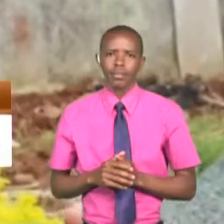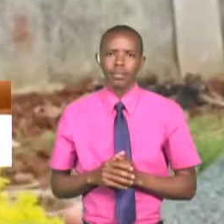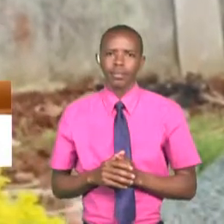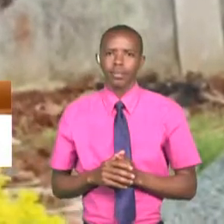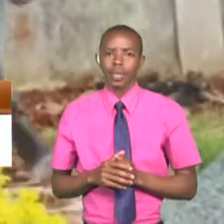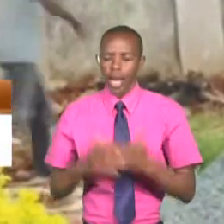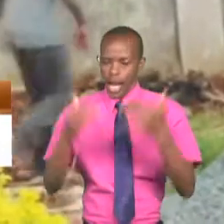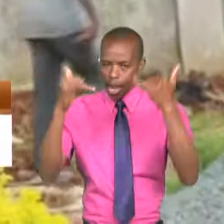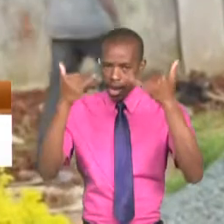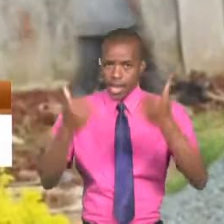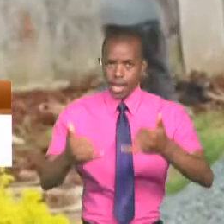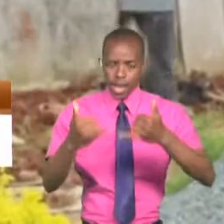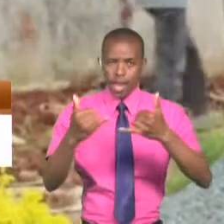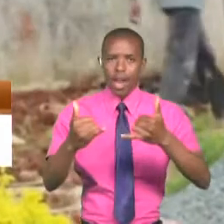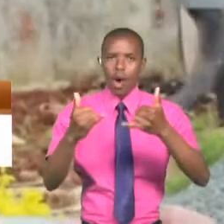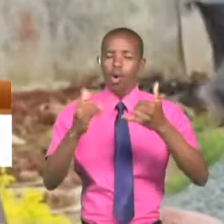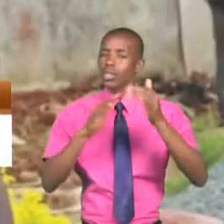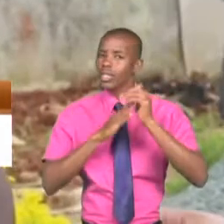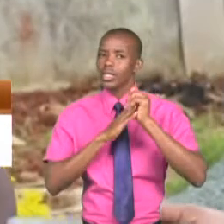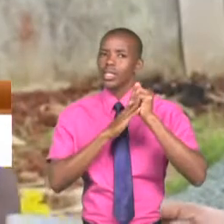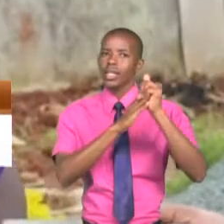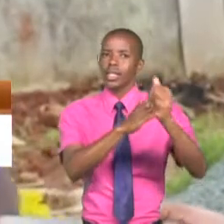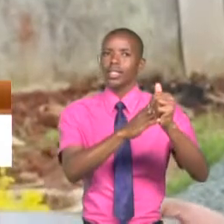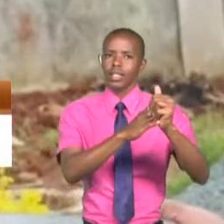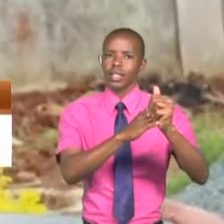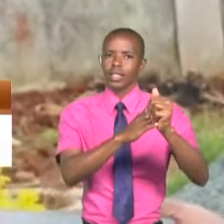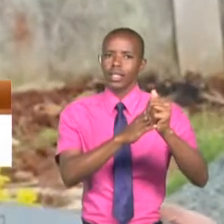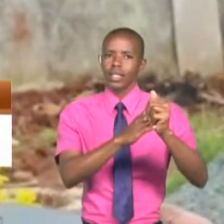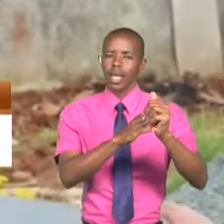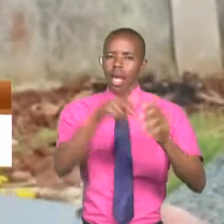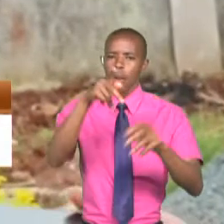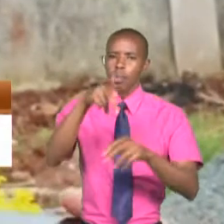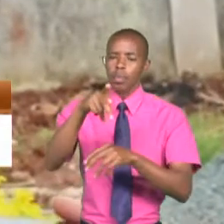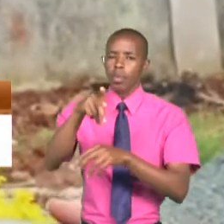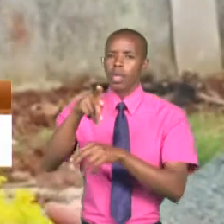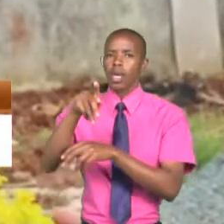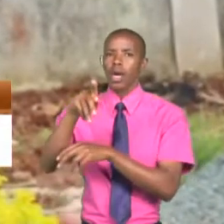Here he is to lead the PPI